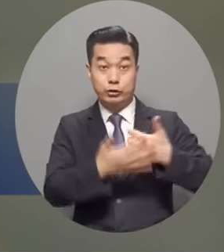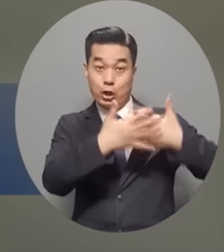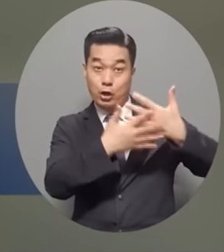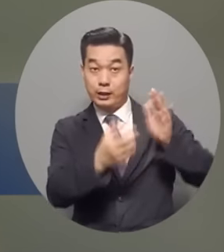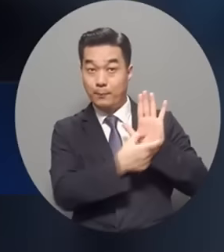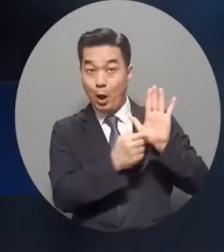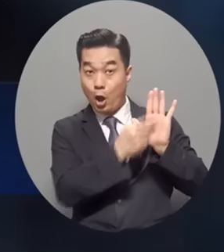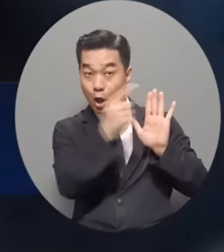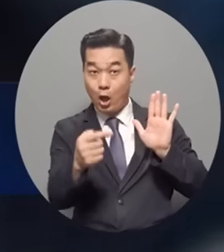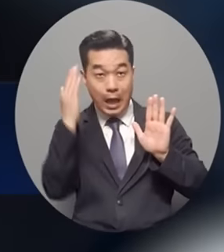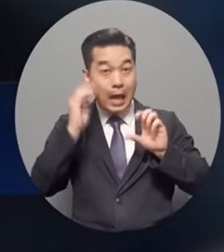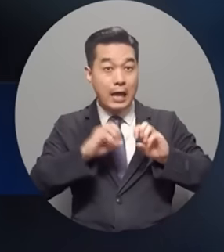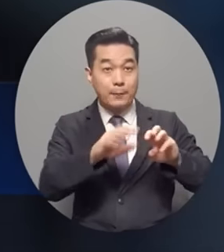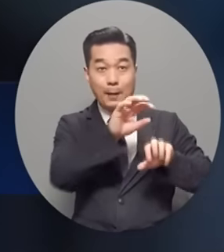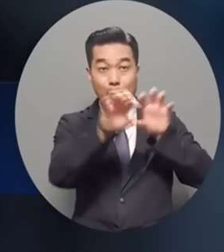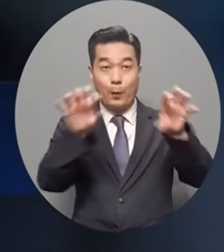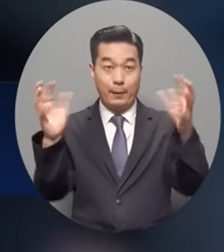my For You page.